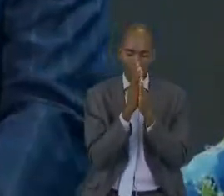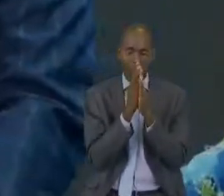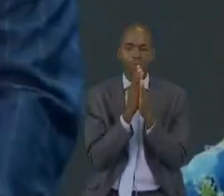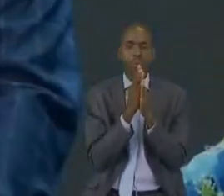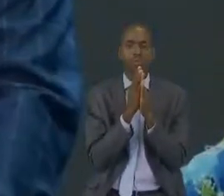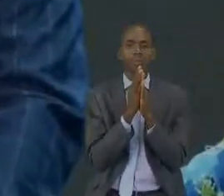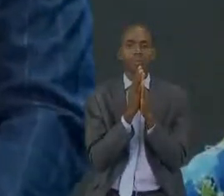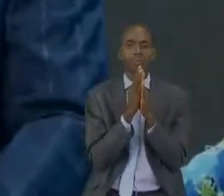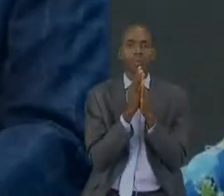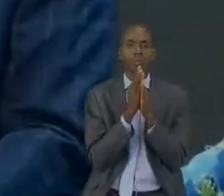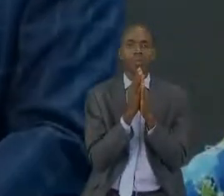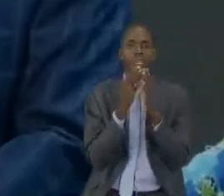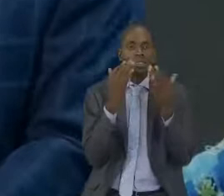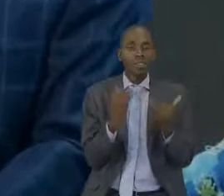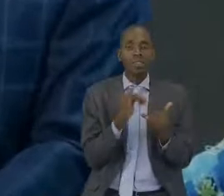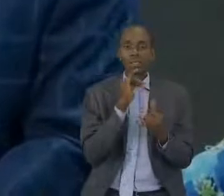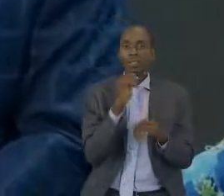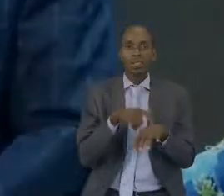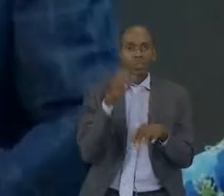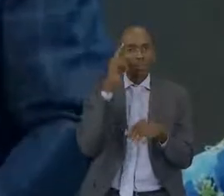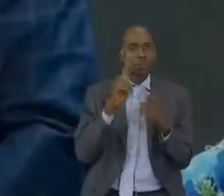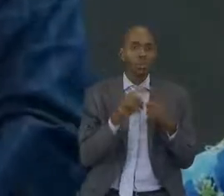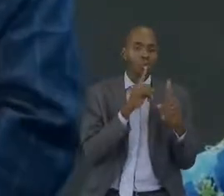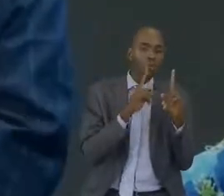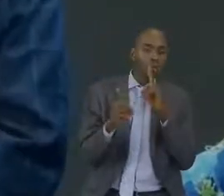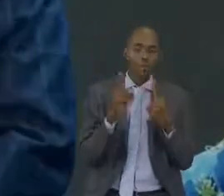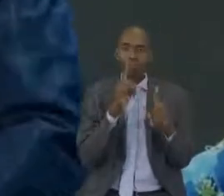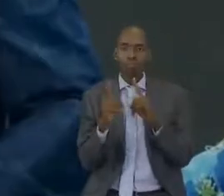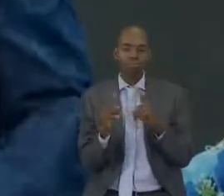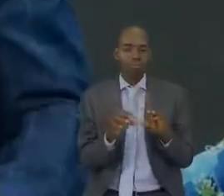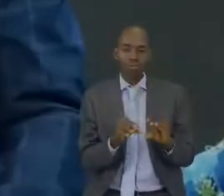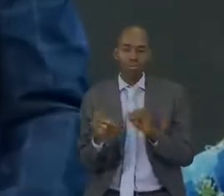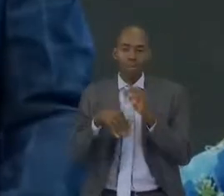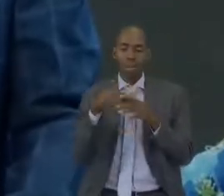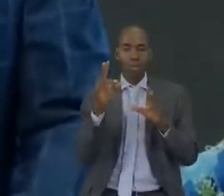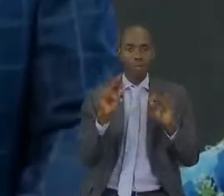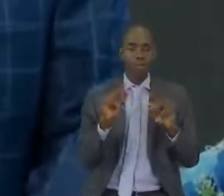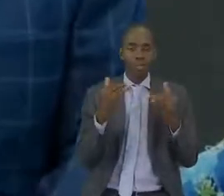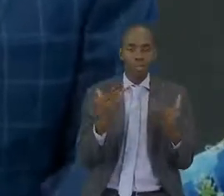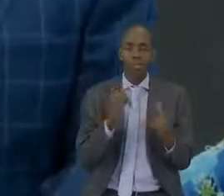Dans quelques minutes, tu vas commencer à te réjouir.